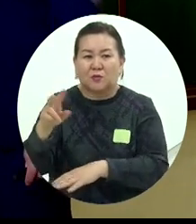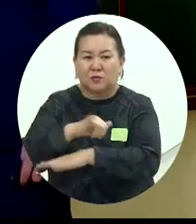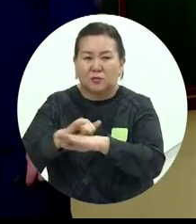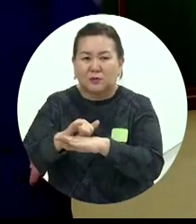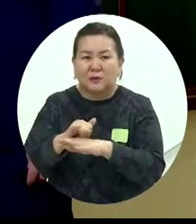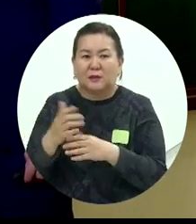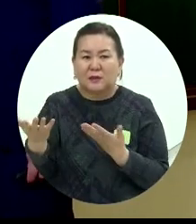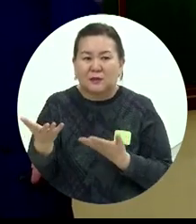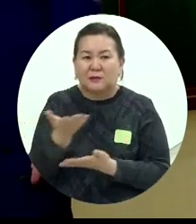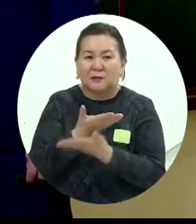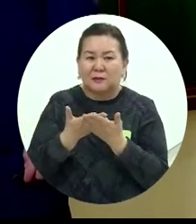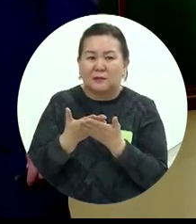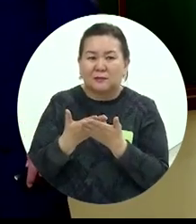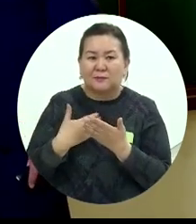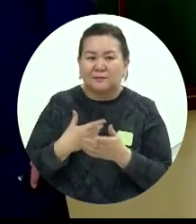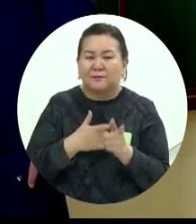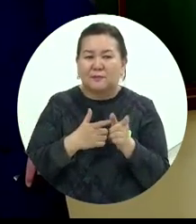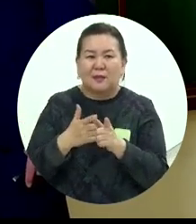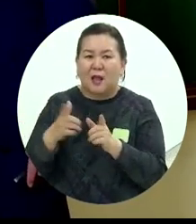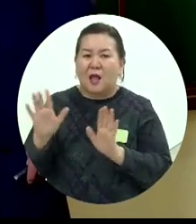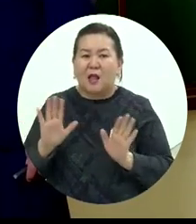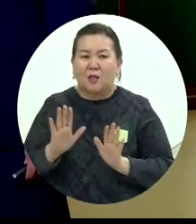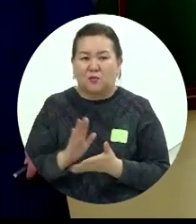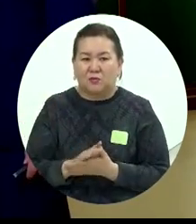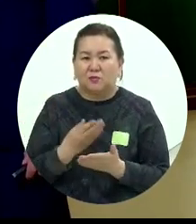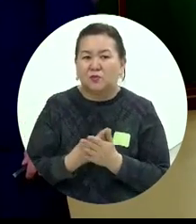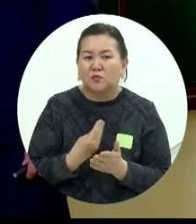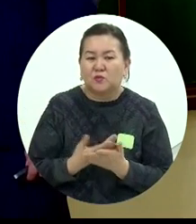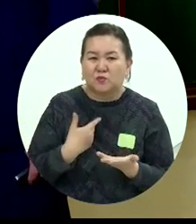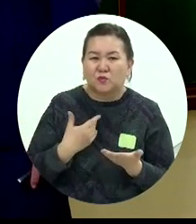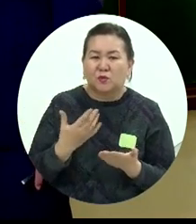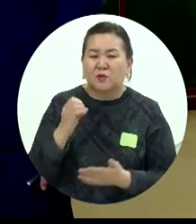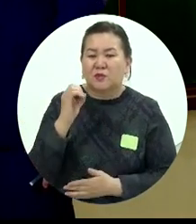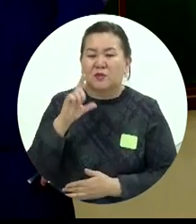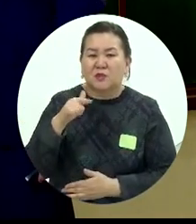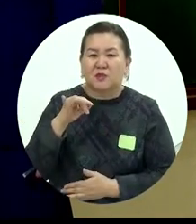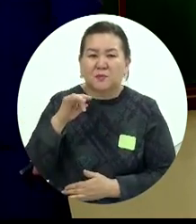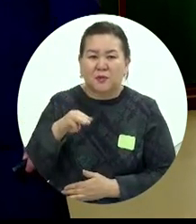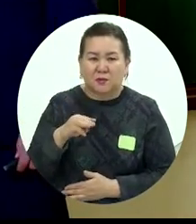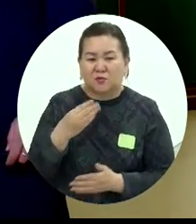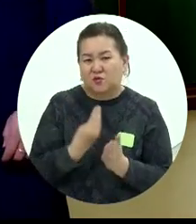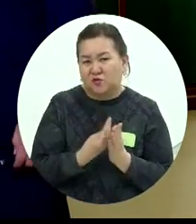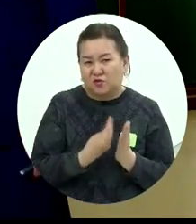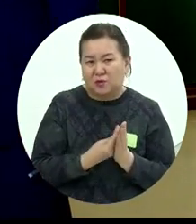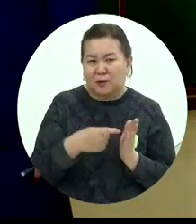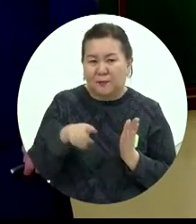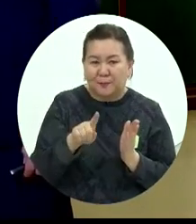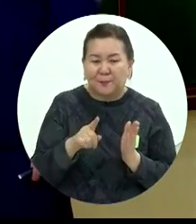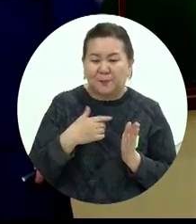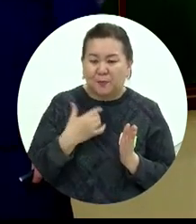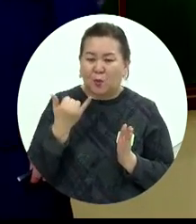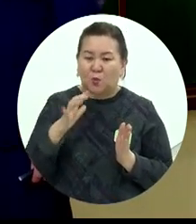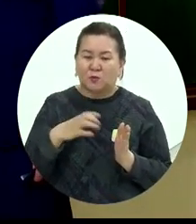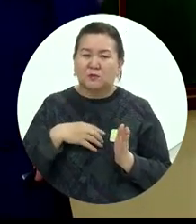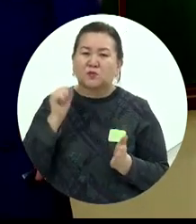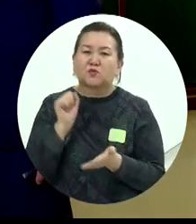бусад асуудлаар бид дайтахгүй хэмээн үл зарласан байж байгаа. За тэгэхээр Египтийн хувьд бол өөрөөр хэлбэл биднэрт бол ус